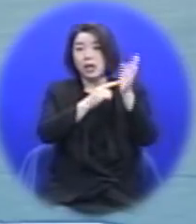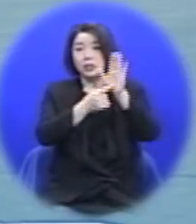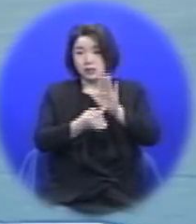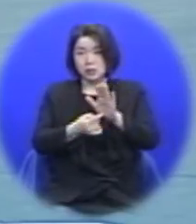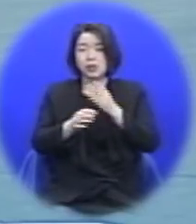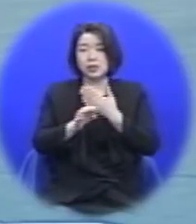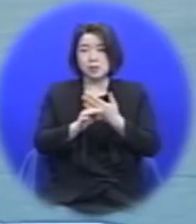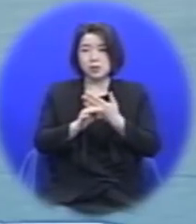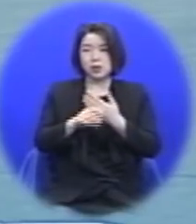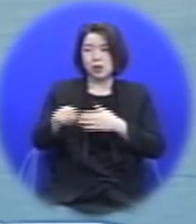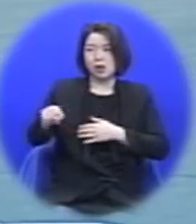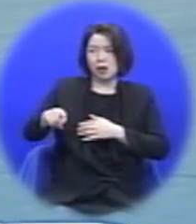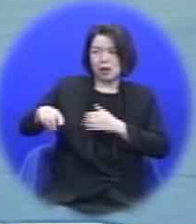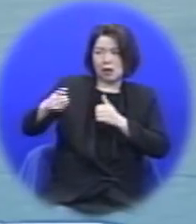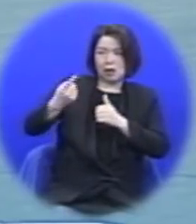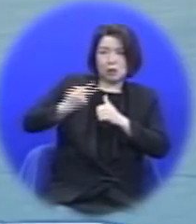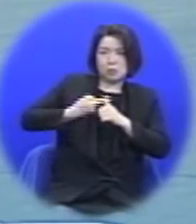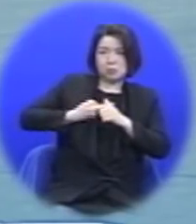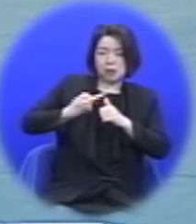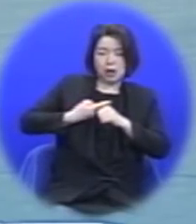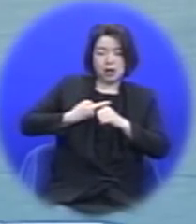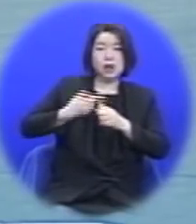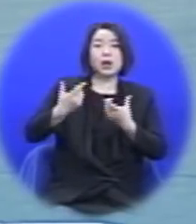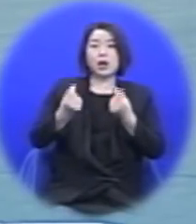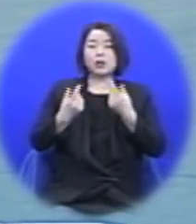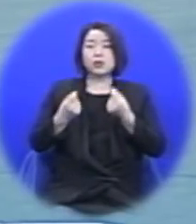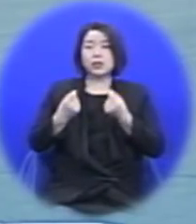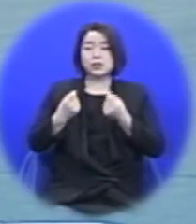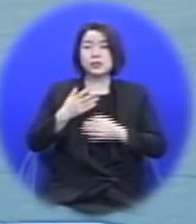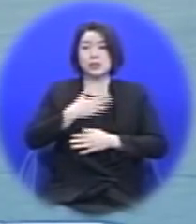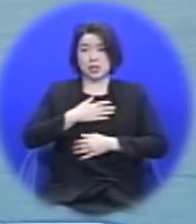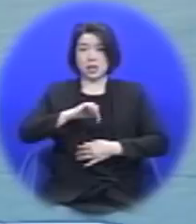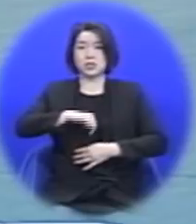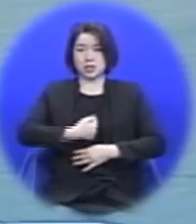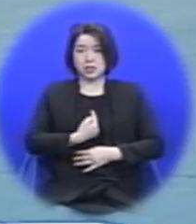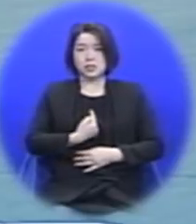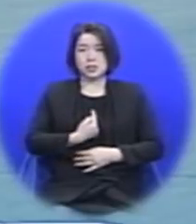받을 그런 생각을 하고 사는 우리 자신.